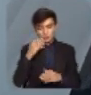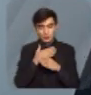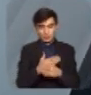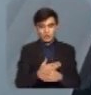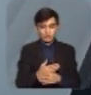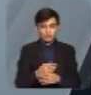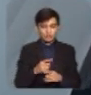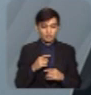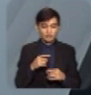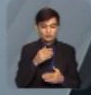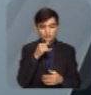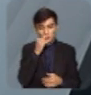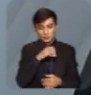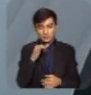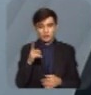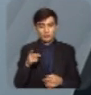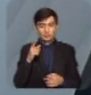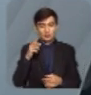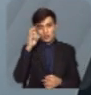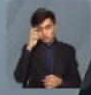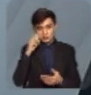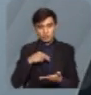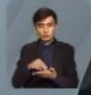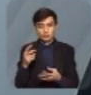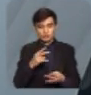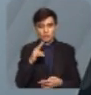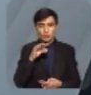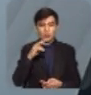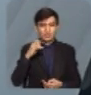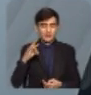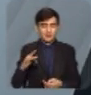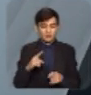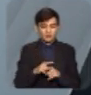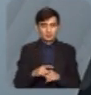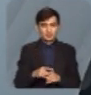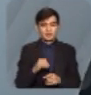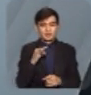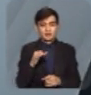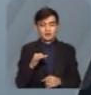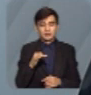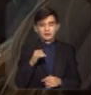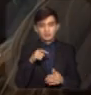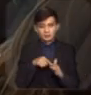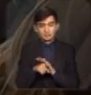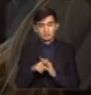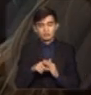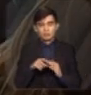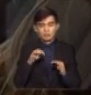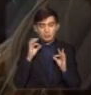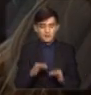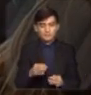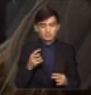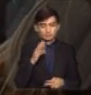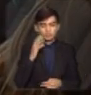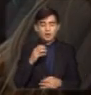не прибегает. Он должен купить у государства донора. Вот это будет более правильный подход. Кодекс